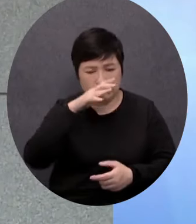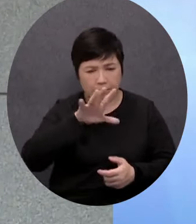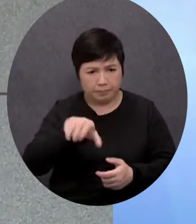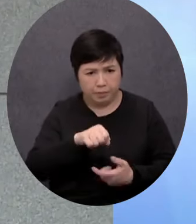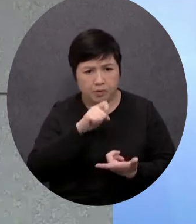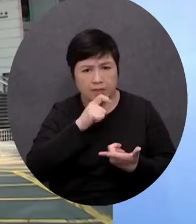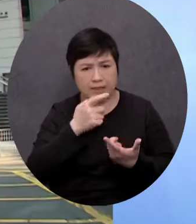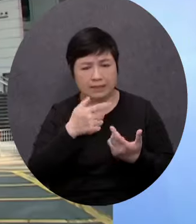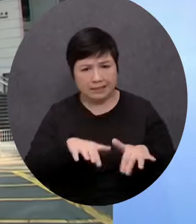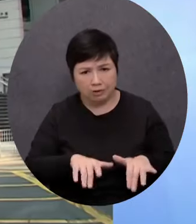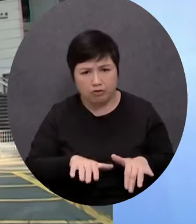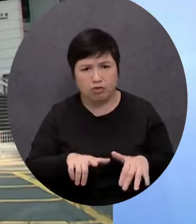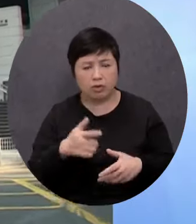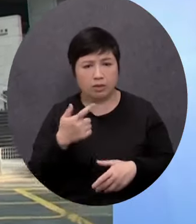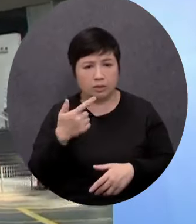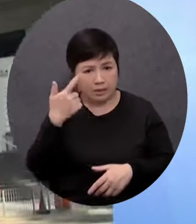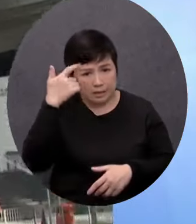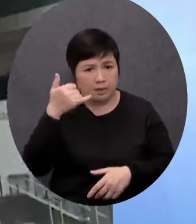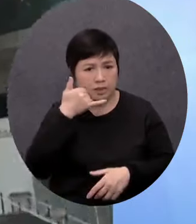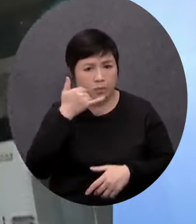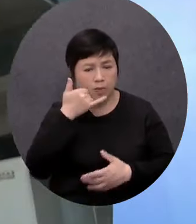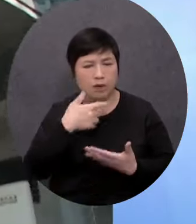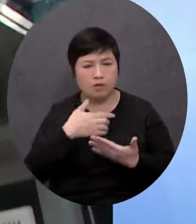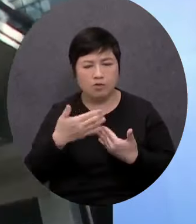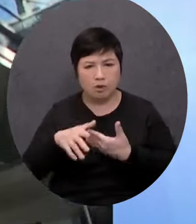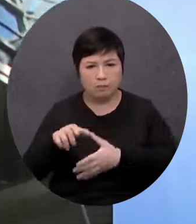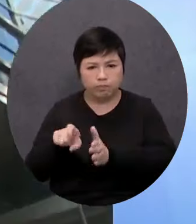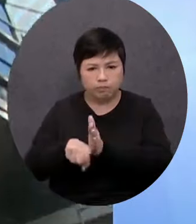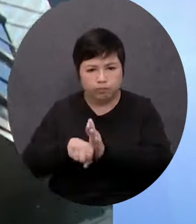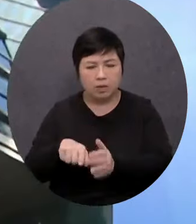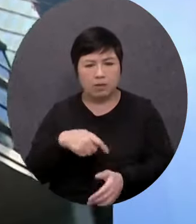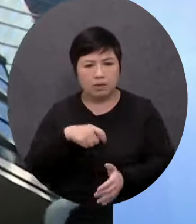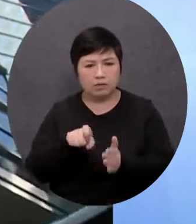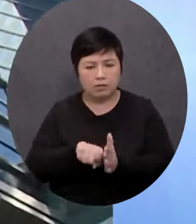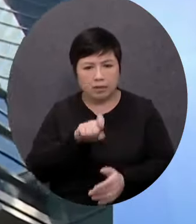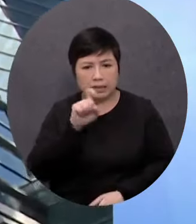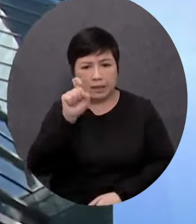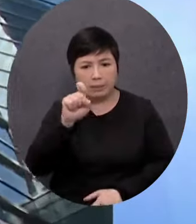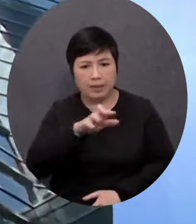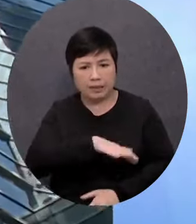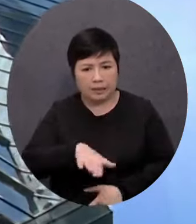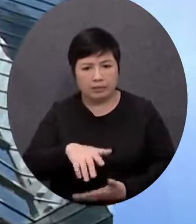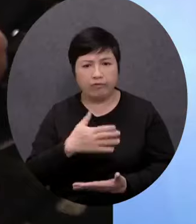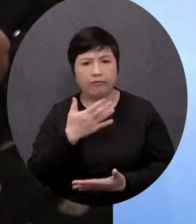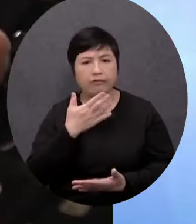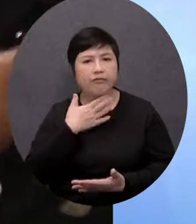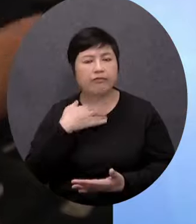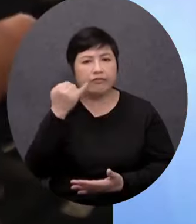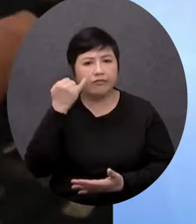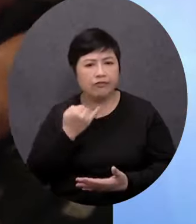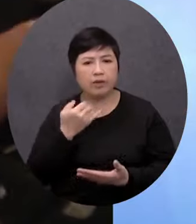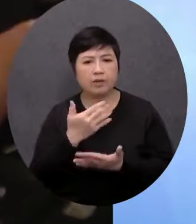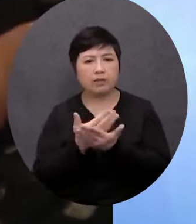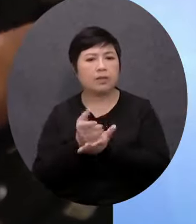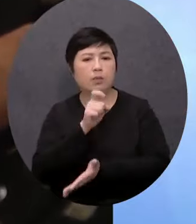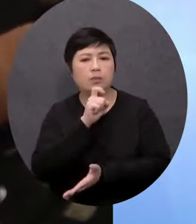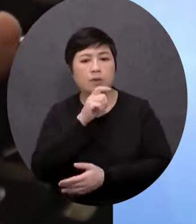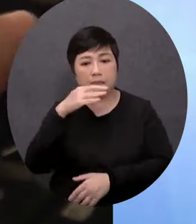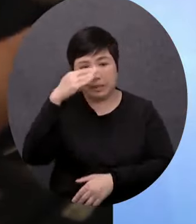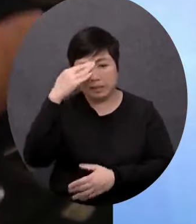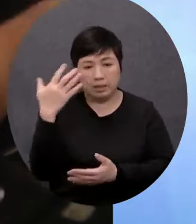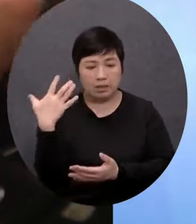能電話同埋外置儲存裝置，存有超過900份兒童色情物品。另外，警方去年共錄